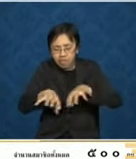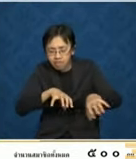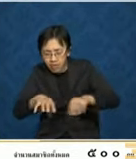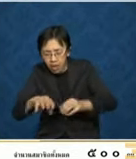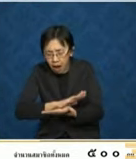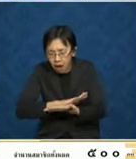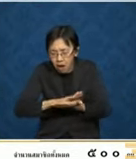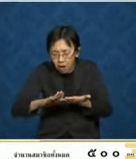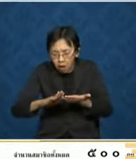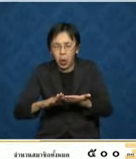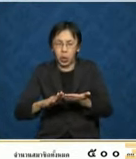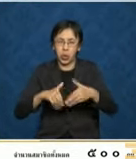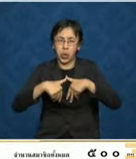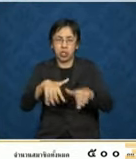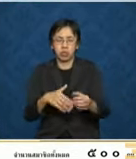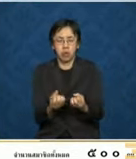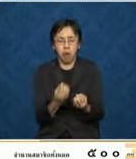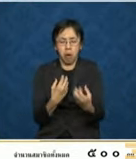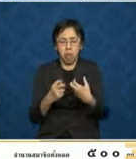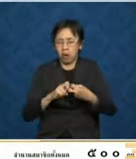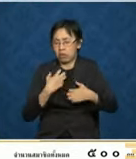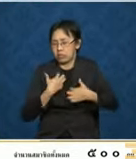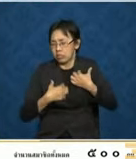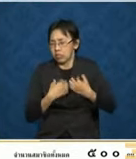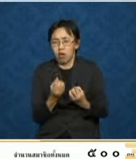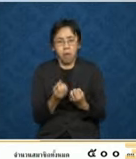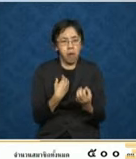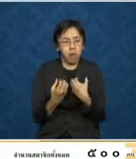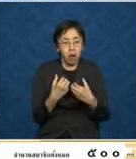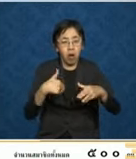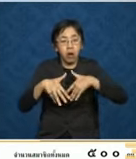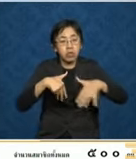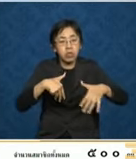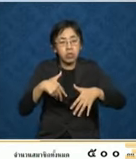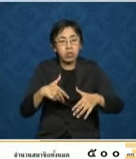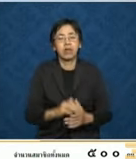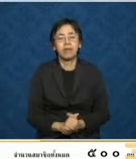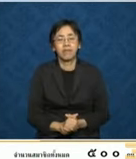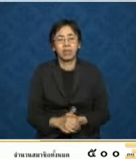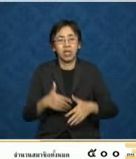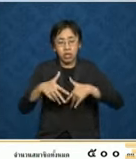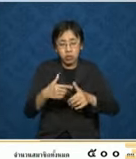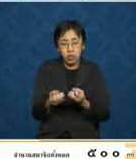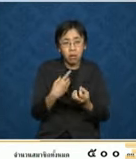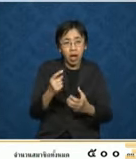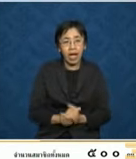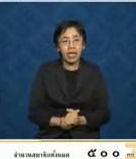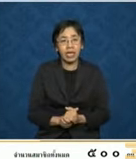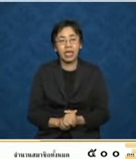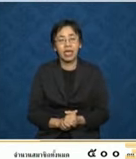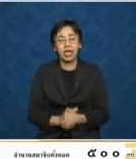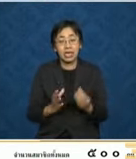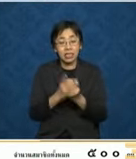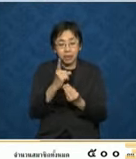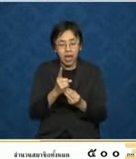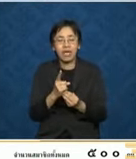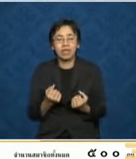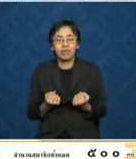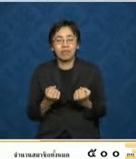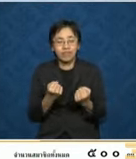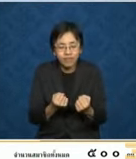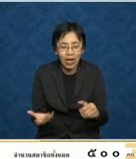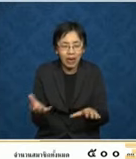าชนร้องเรียนมากที่สุดค่ะท่านประธานบางชุมชนมาจัดเก็บ2วันต่อ1สัปดาห์บาง